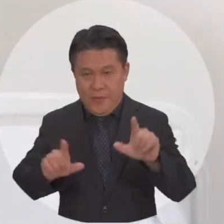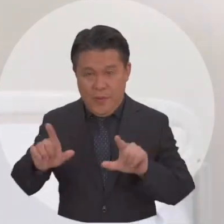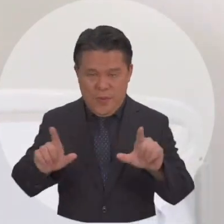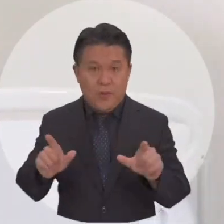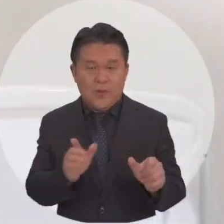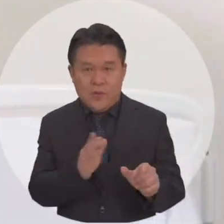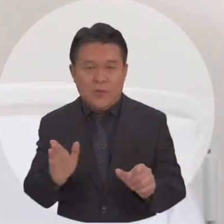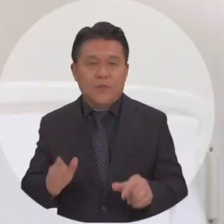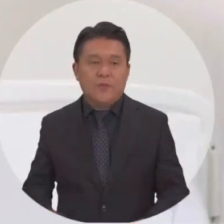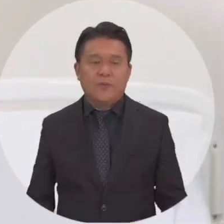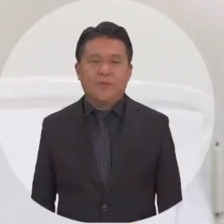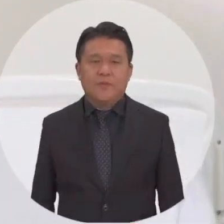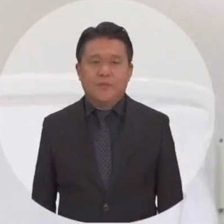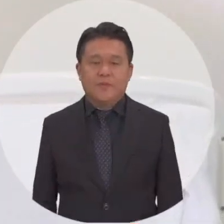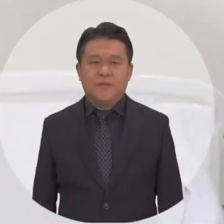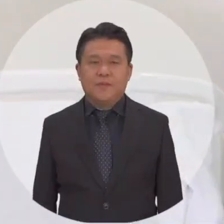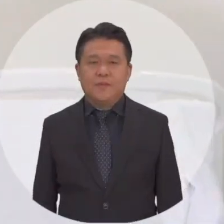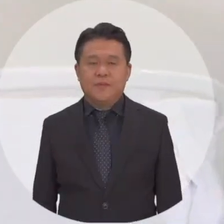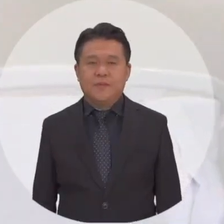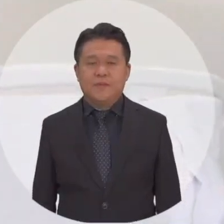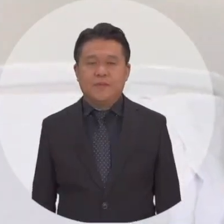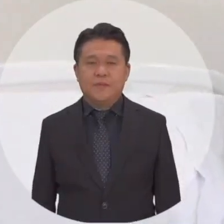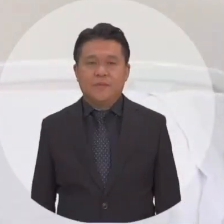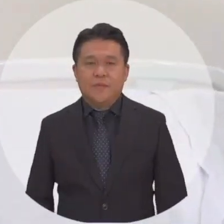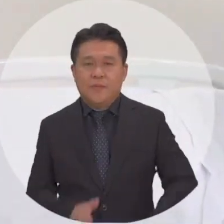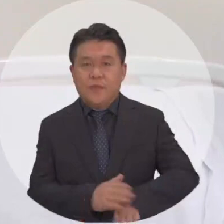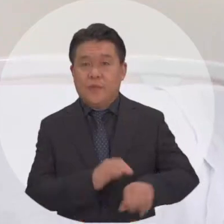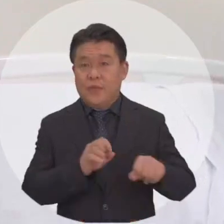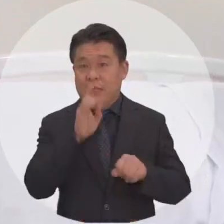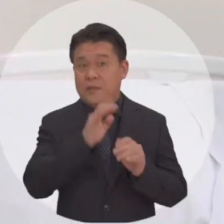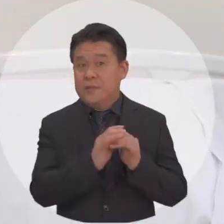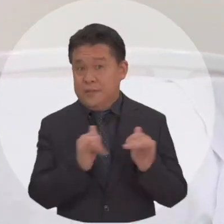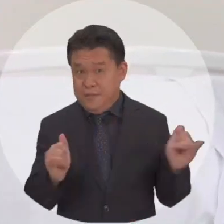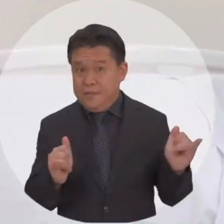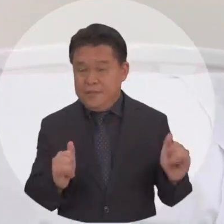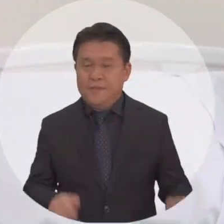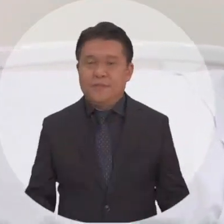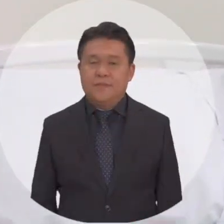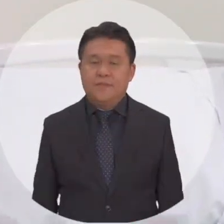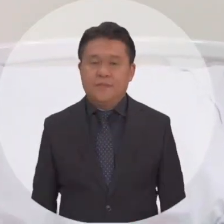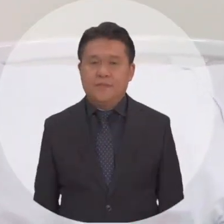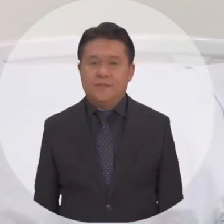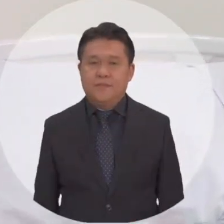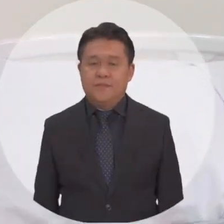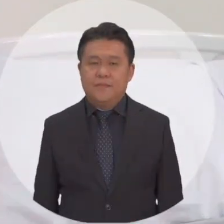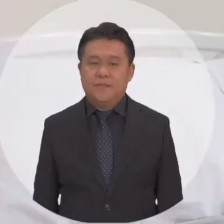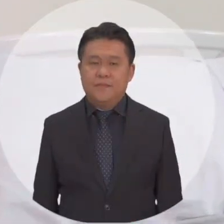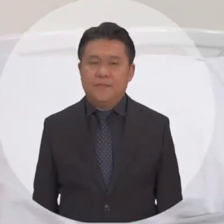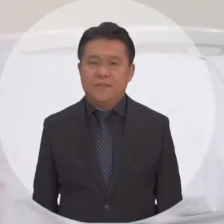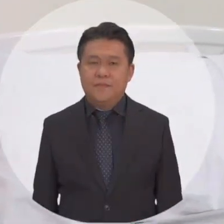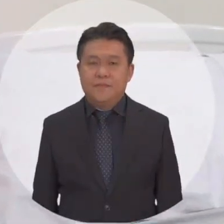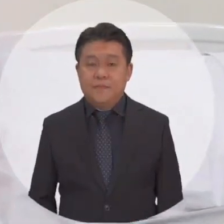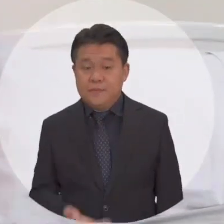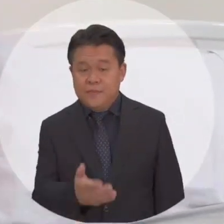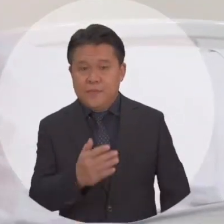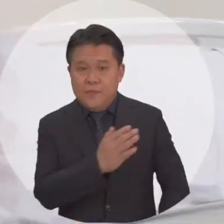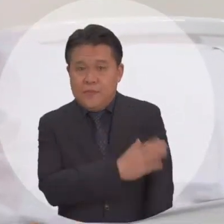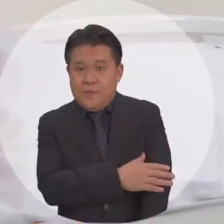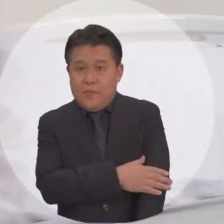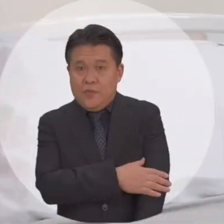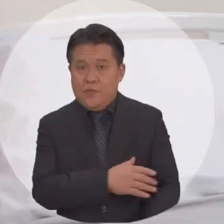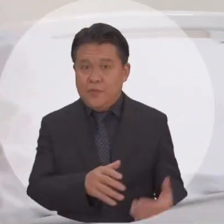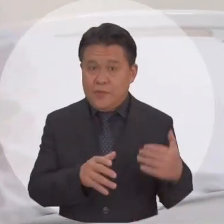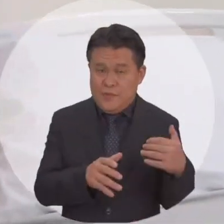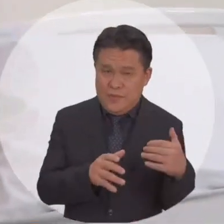몸 왼쪽을 움직일 수 없는 경우입니다. 대상자의 왼쪽 몸을 지지하면서 대상자가 의자나